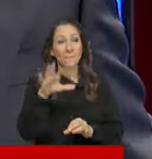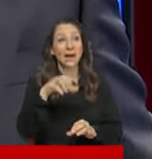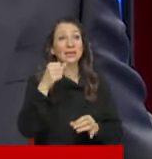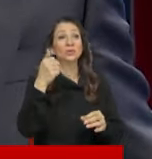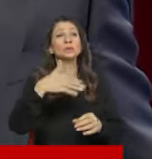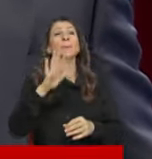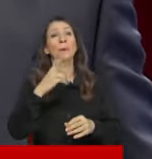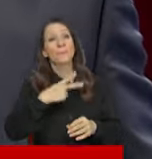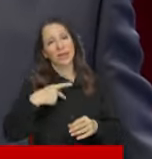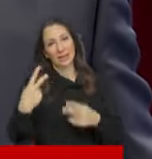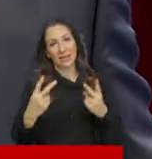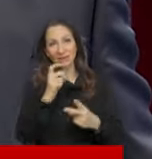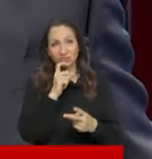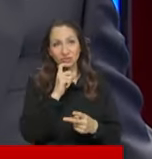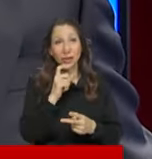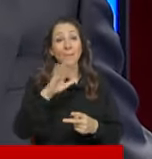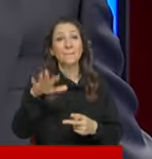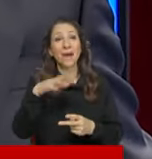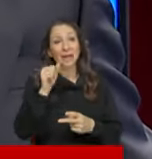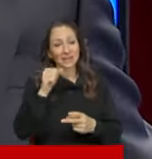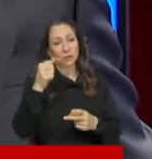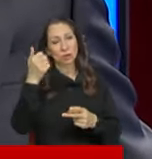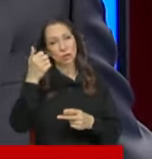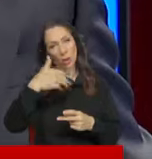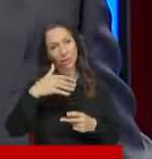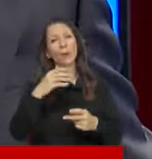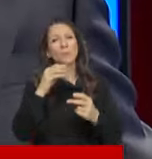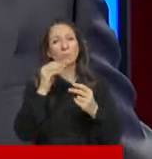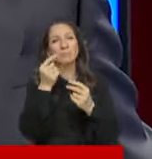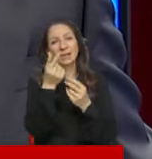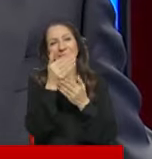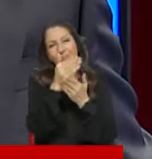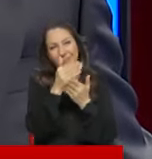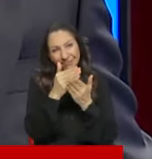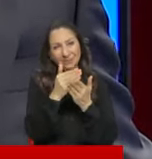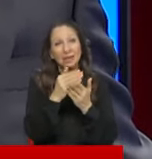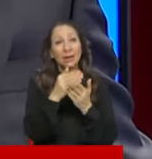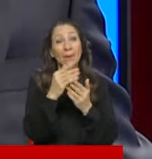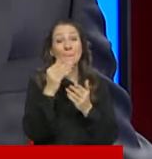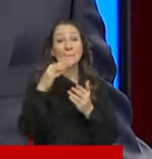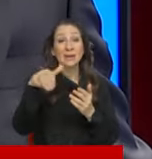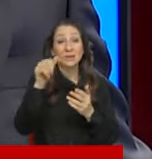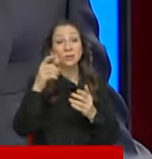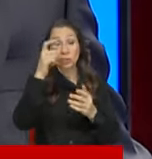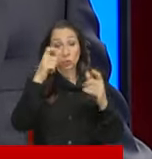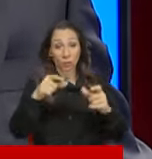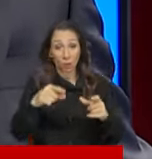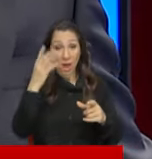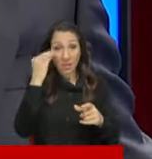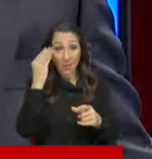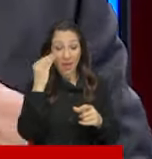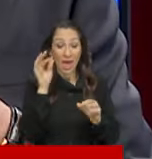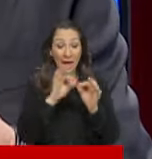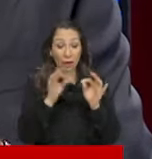Merkezi yönetimden değil herhald ki Yanış yöne Merkezi yönetimin Payı küçüktür orada ya Daha doğrusu Merkezi yönetimden ziyade ülkenin Bu manadaki